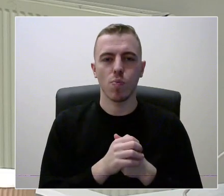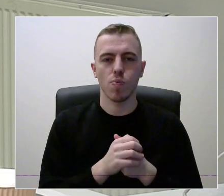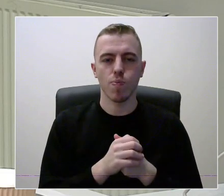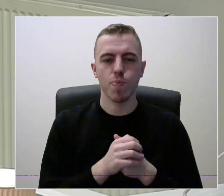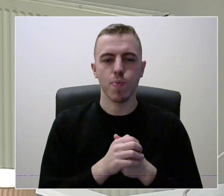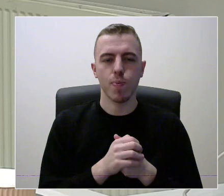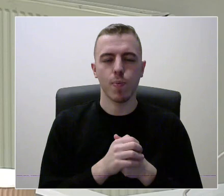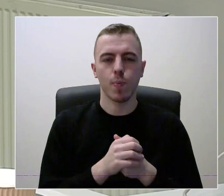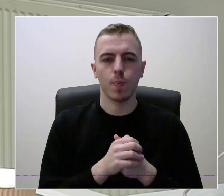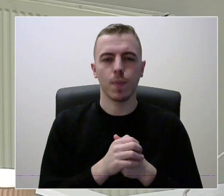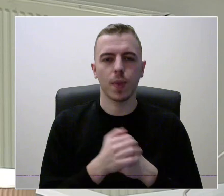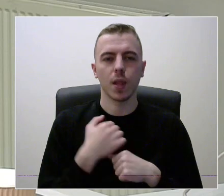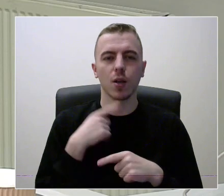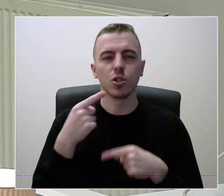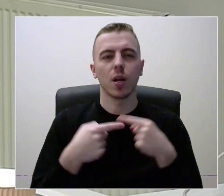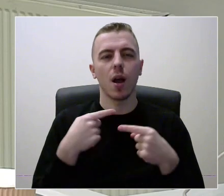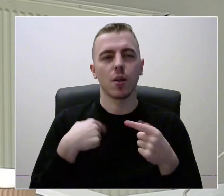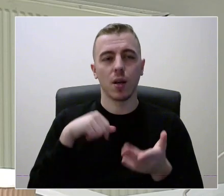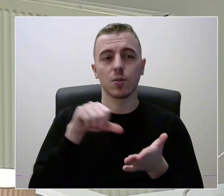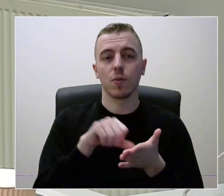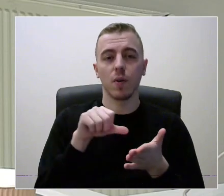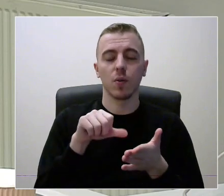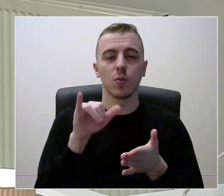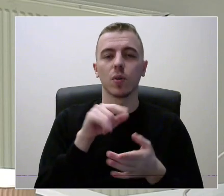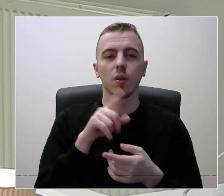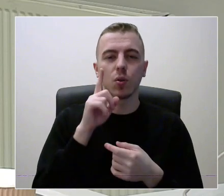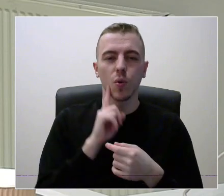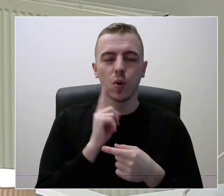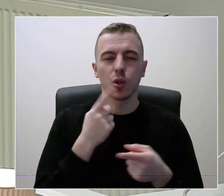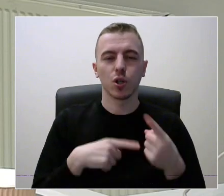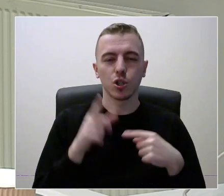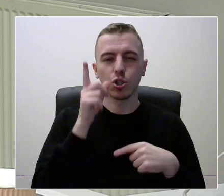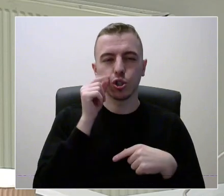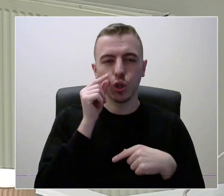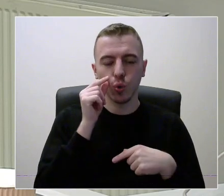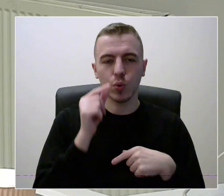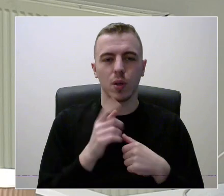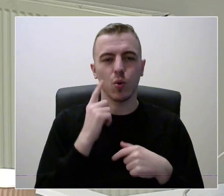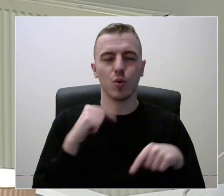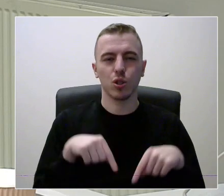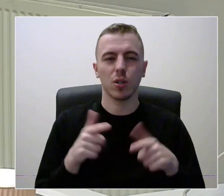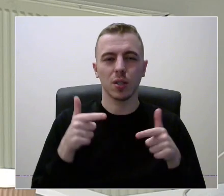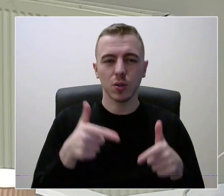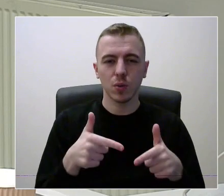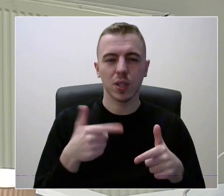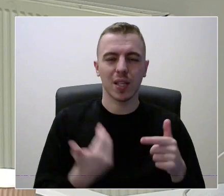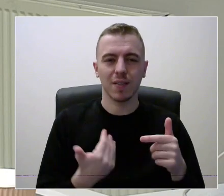Esu tos kartos atstovas, kuri nori grįžti į Šilutės rajoną, nori čia kurtis, nori čia